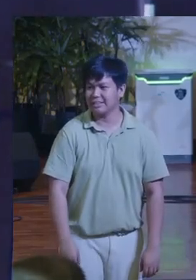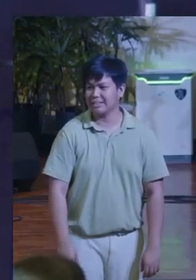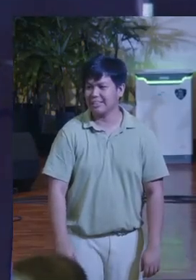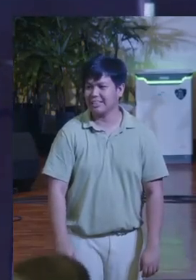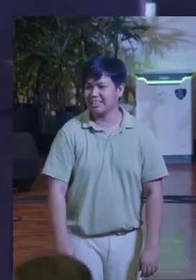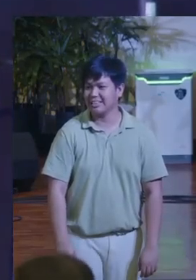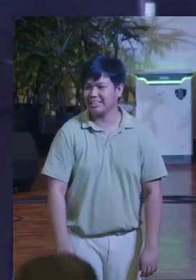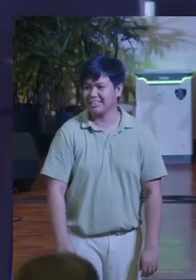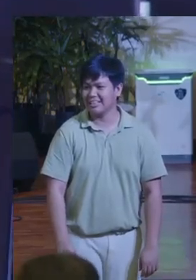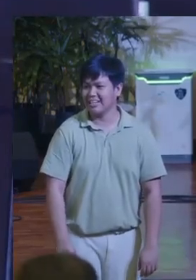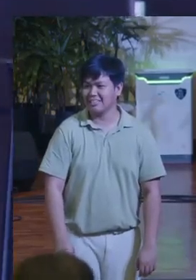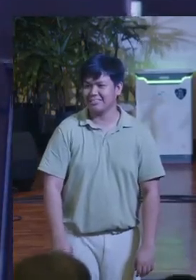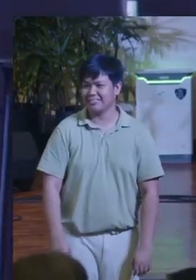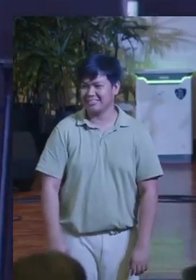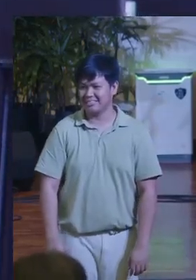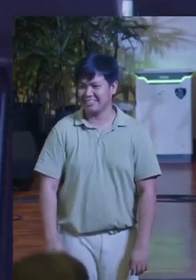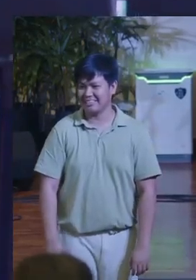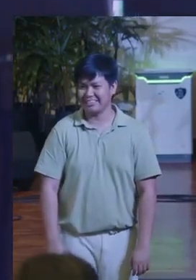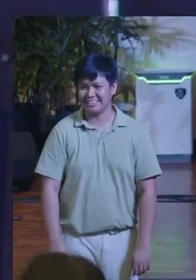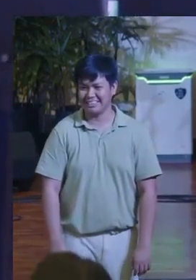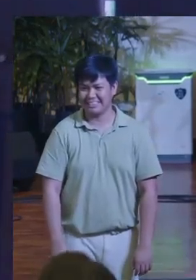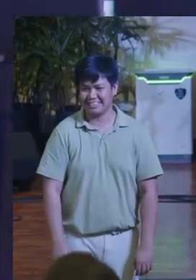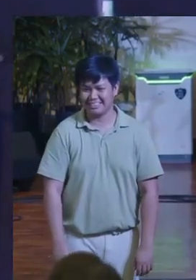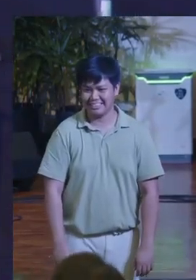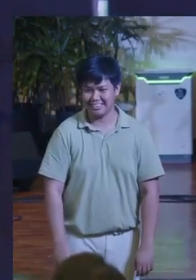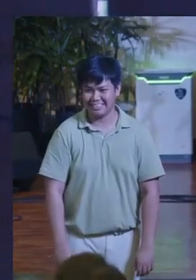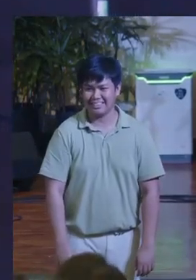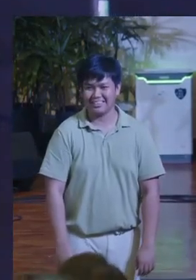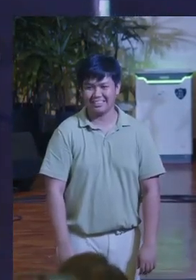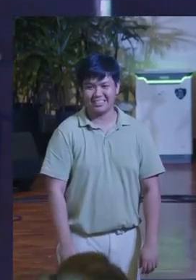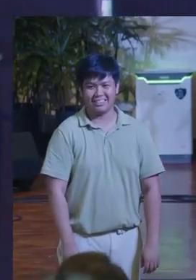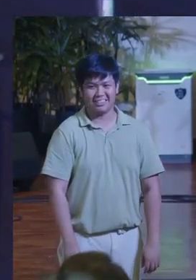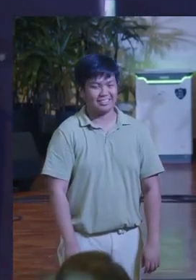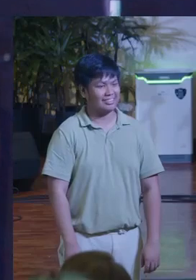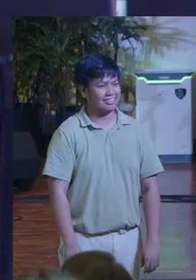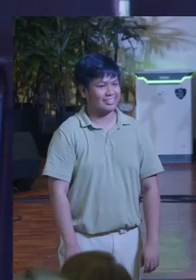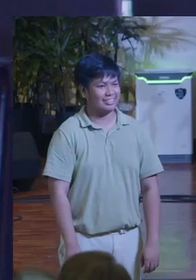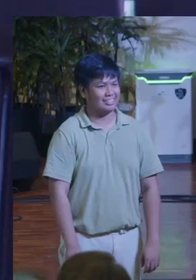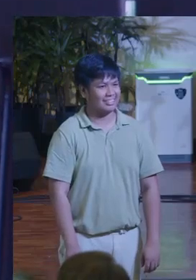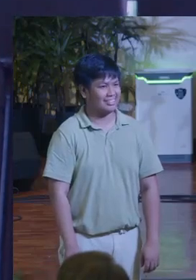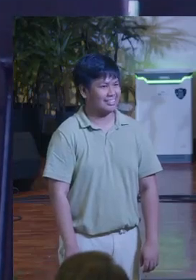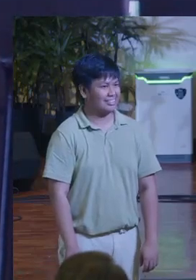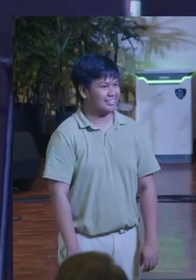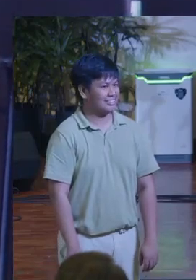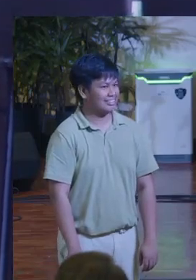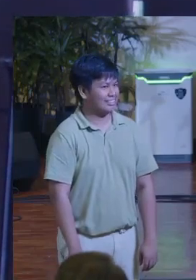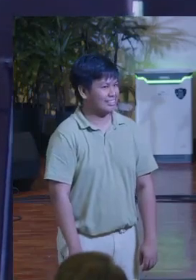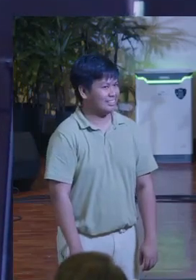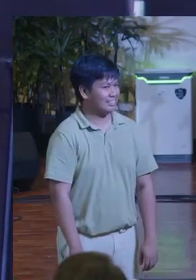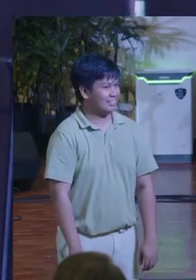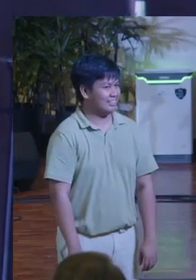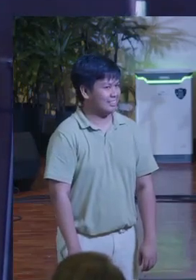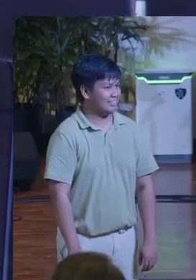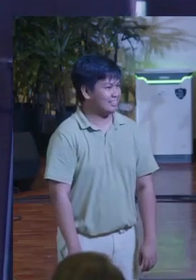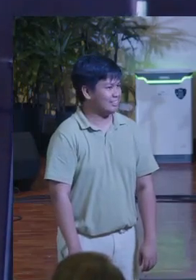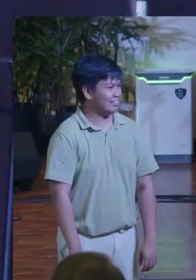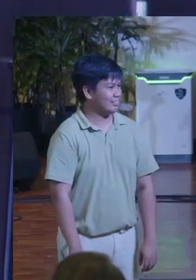Huwag niyo munang bubuksan, sasabihin ko sa inyo kung ano laman yan. Hindi, wag. Para may konting